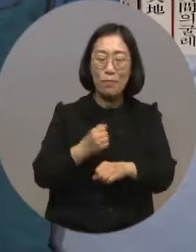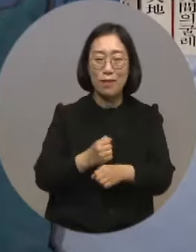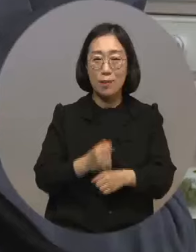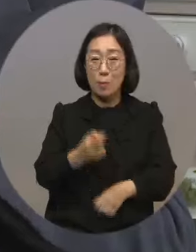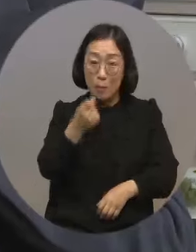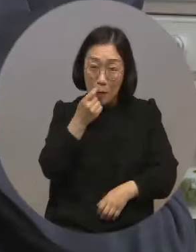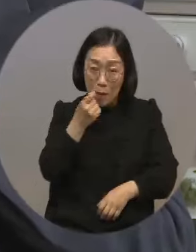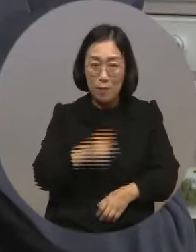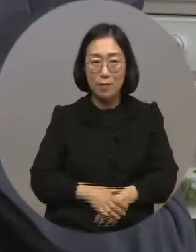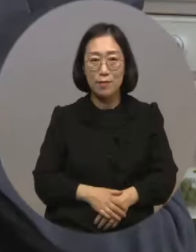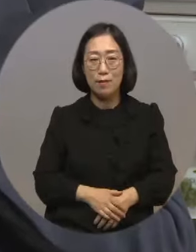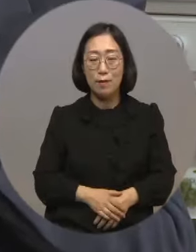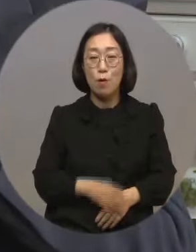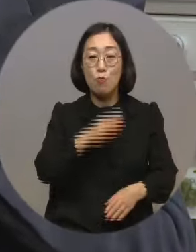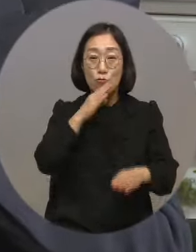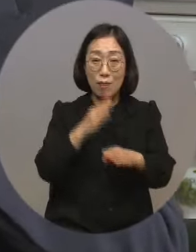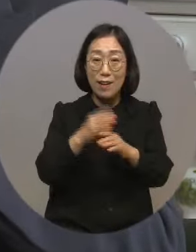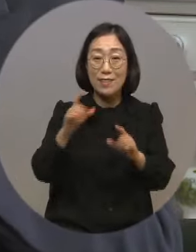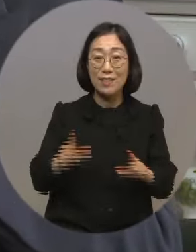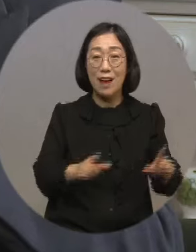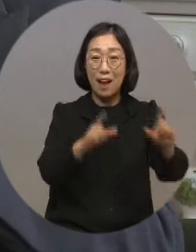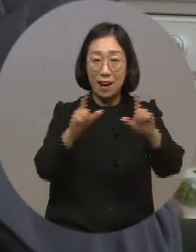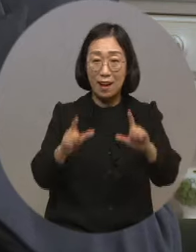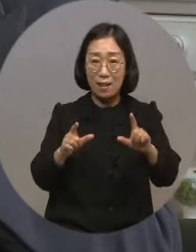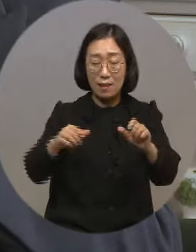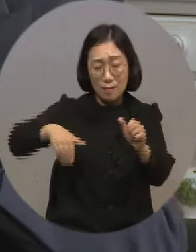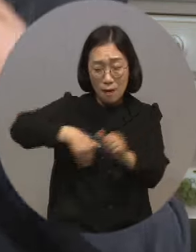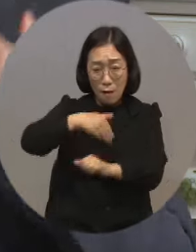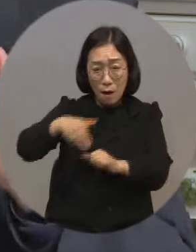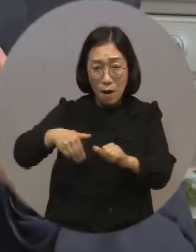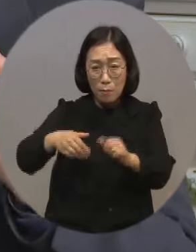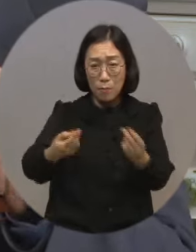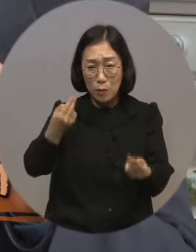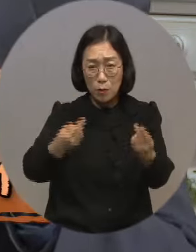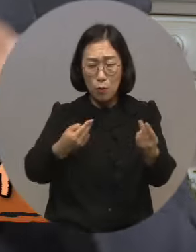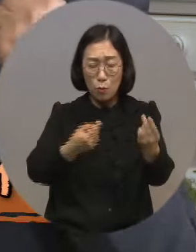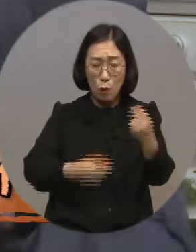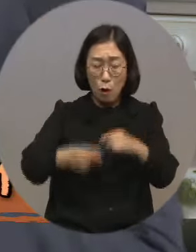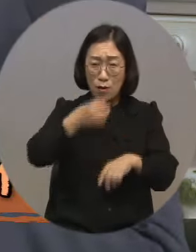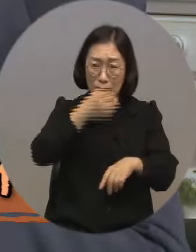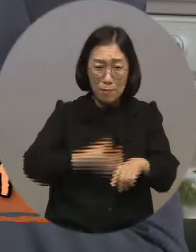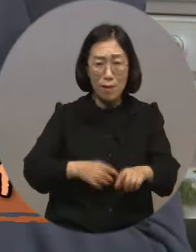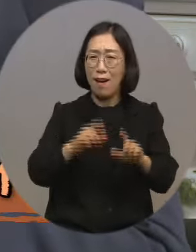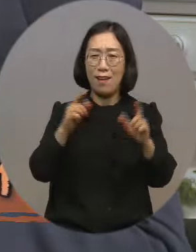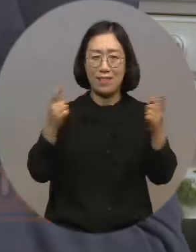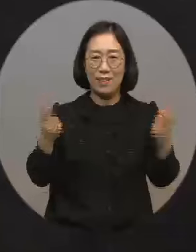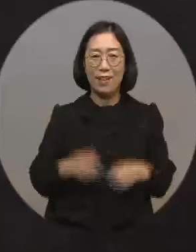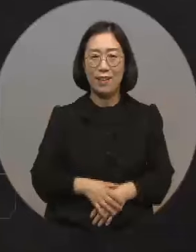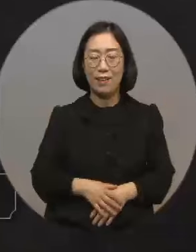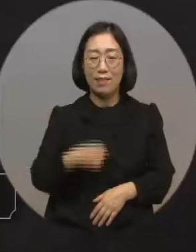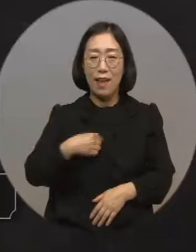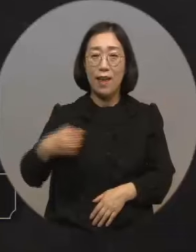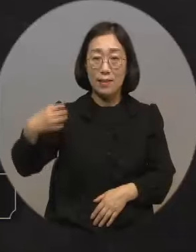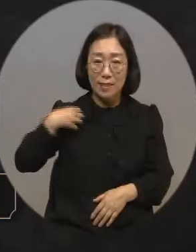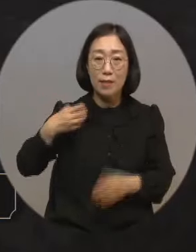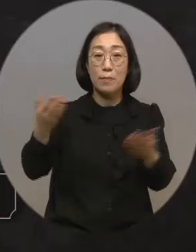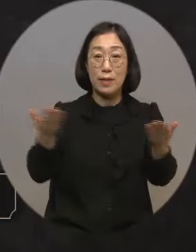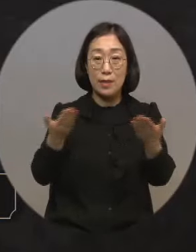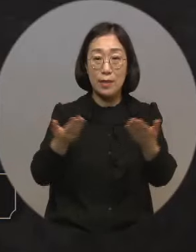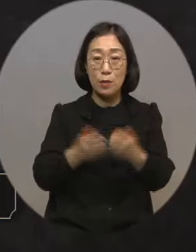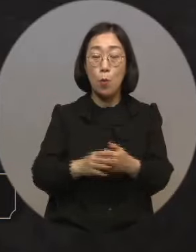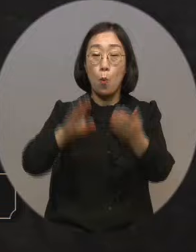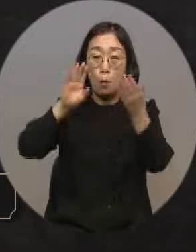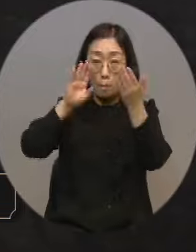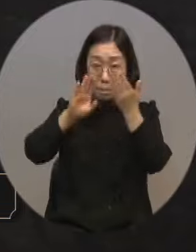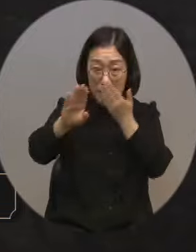배워가면서 북에서 살던 거에 비하면 그것도 또 다 힘든 게 아니었어요. 매일을 내가 지금 뭔가를 하는 거니까 아, 힘들어도 미래가